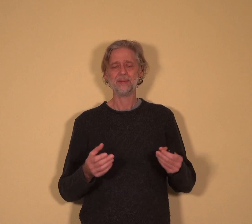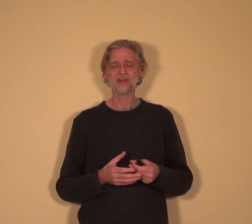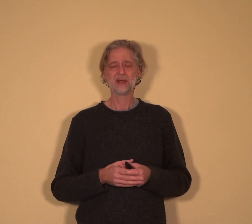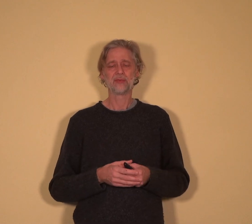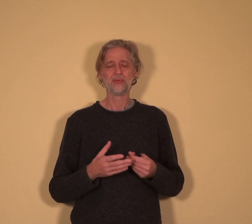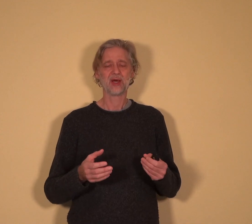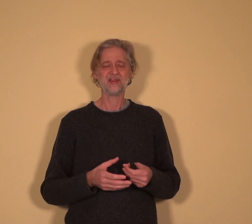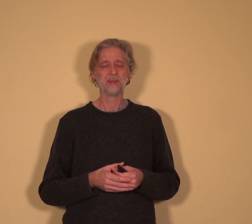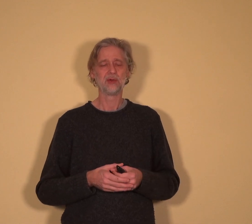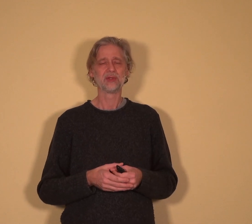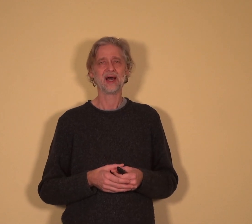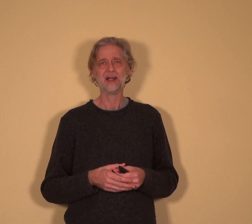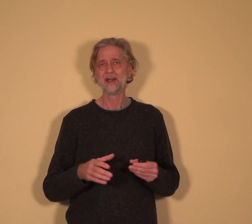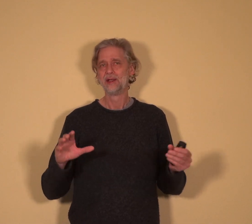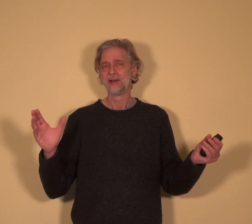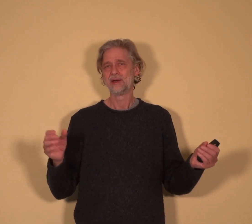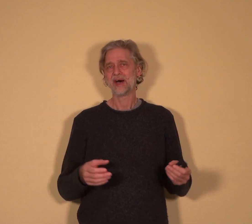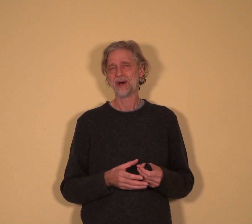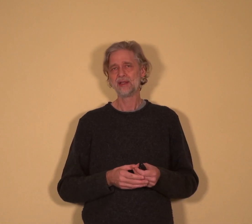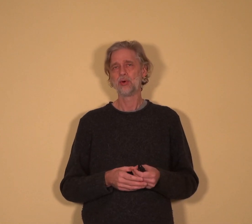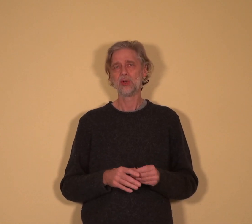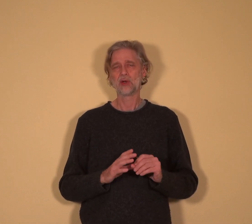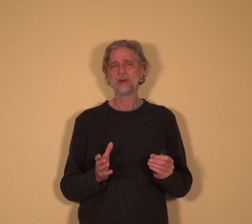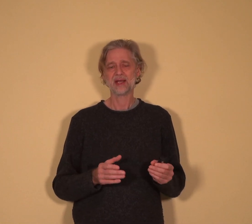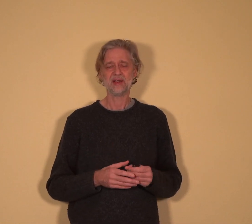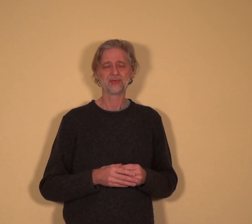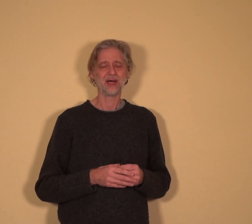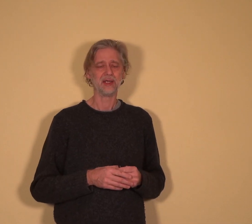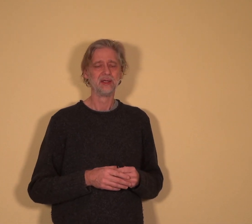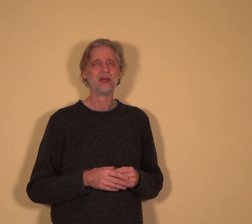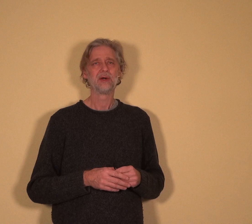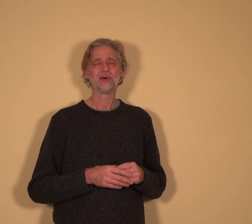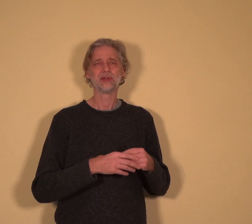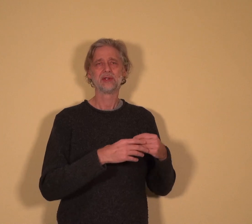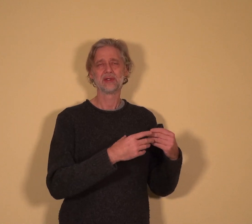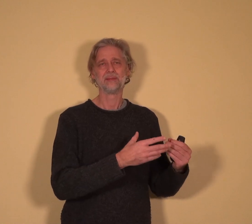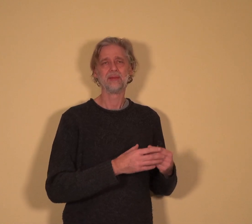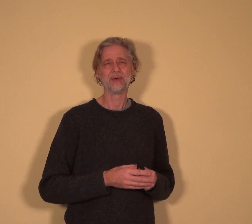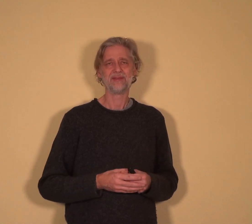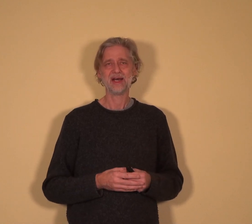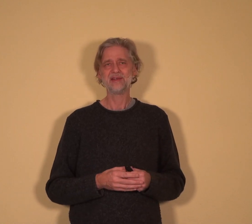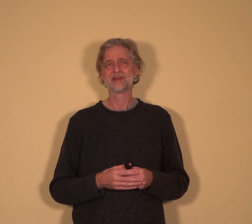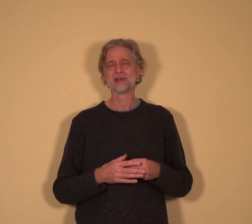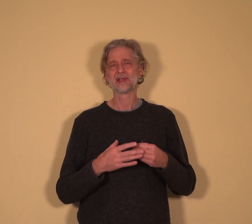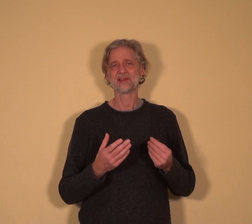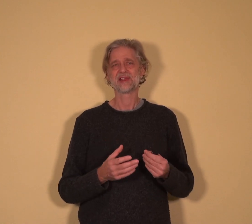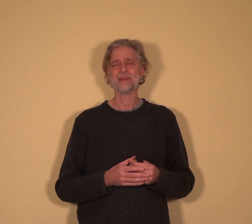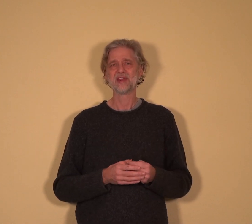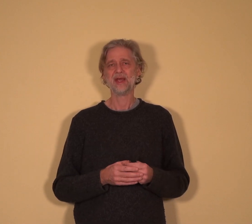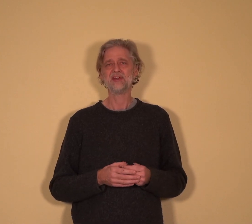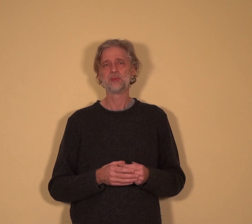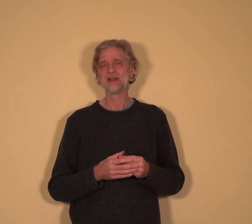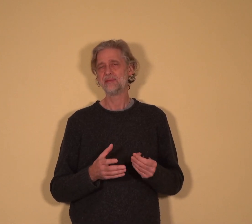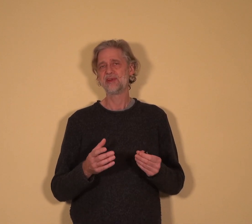letzten Warmzeit vor 35 Millionen Jahren waren beide Pole komplett eisfrei. Und man weiß, dass